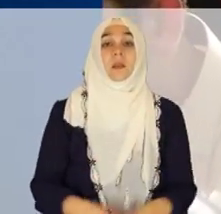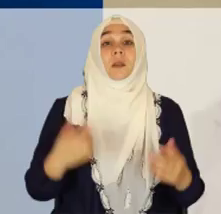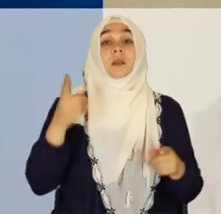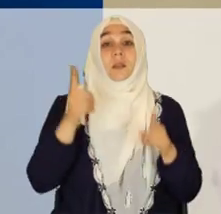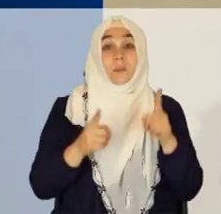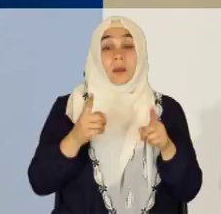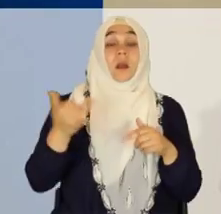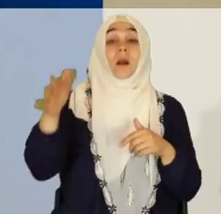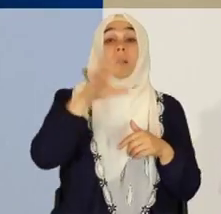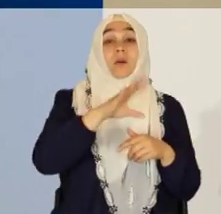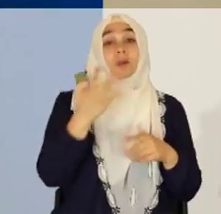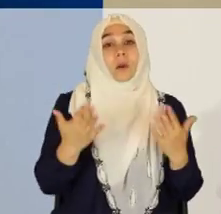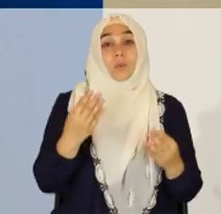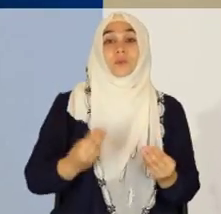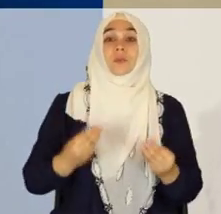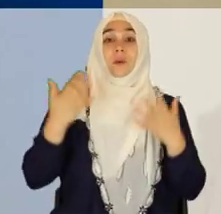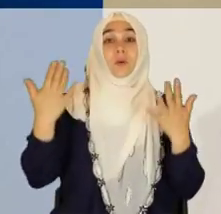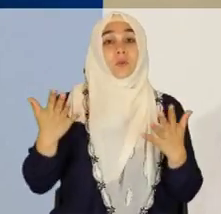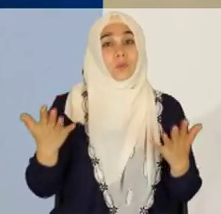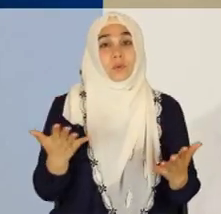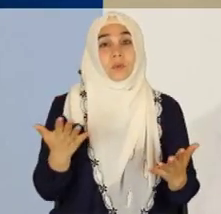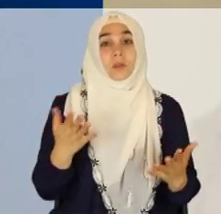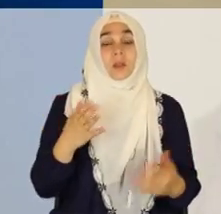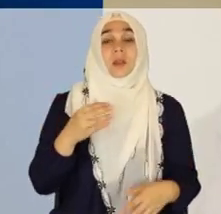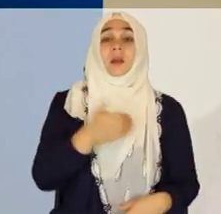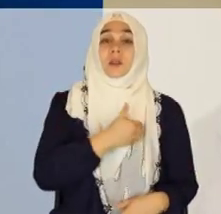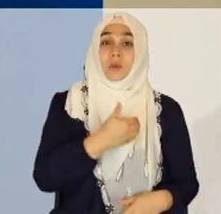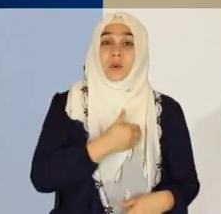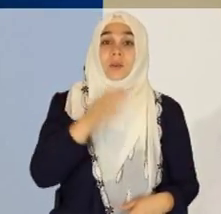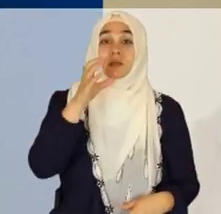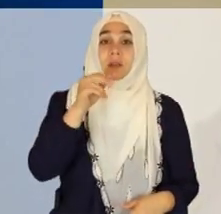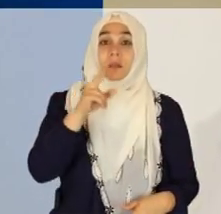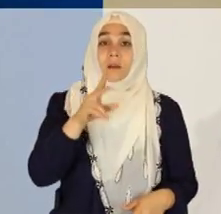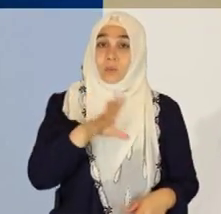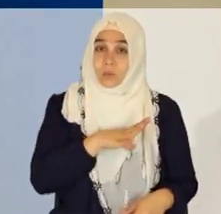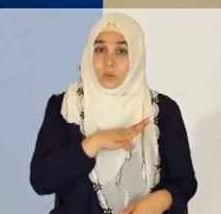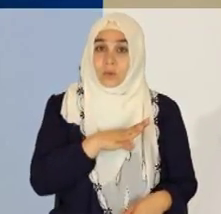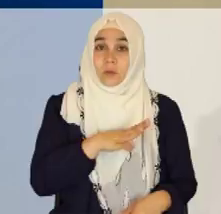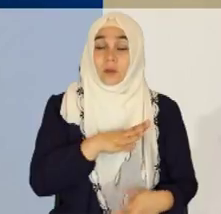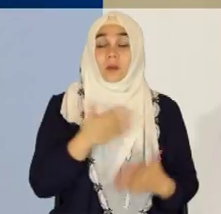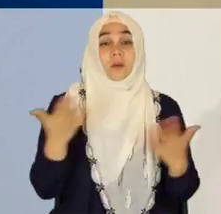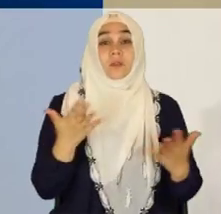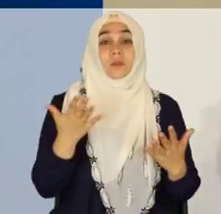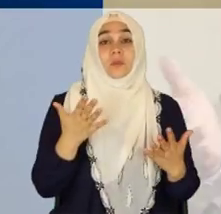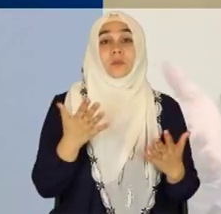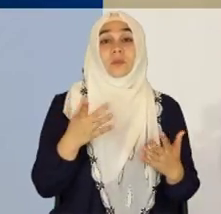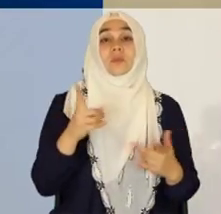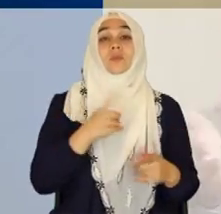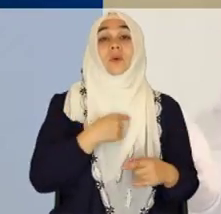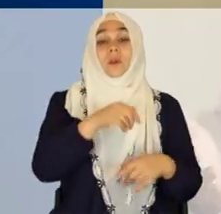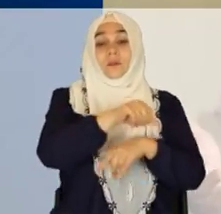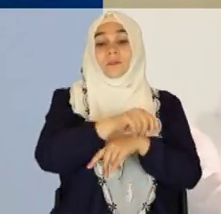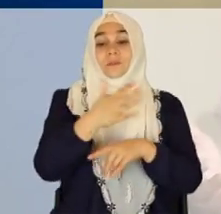Demak, xo zakot bo'lsin. Xo ixtiyoriy sadaqa bo'lsin. Bir necha da'vogar